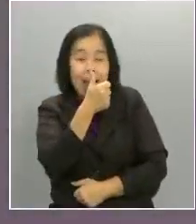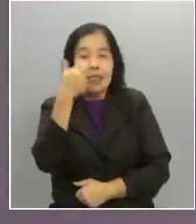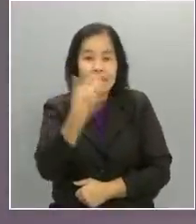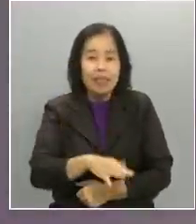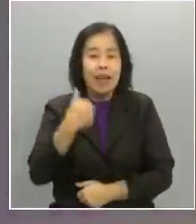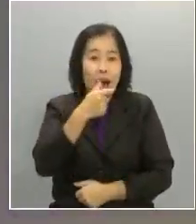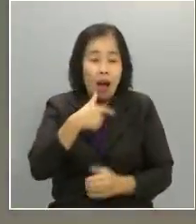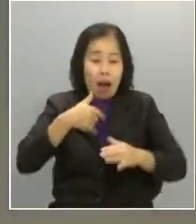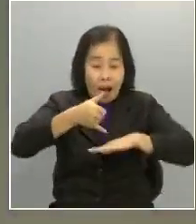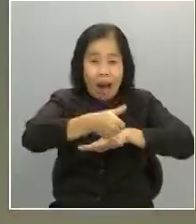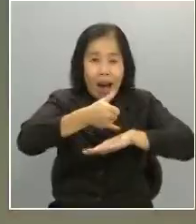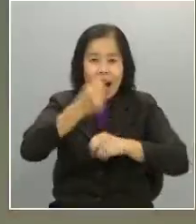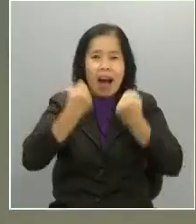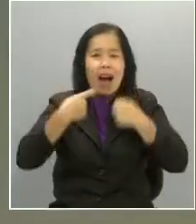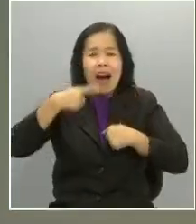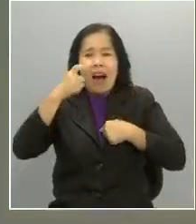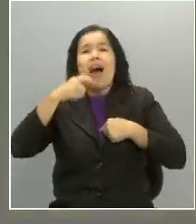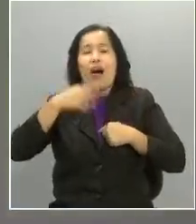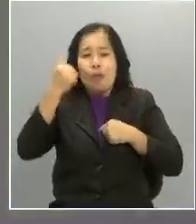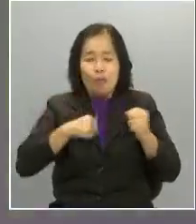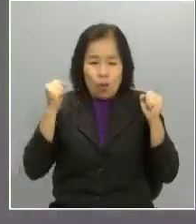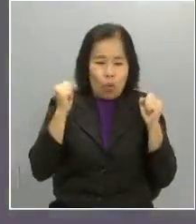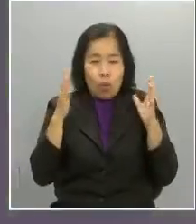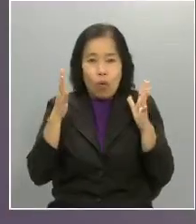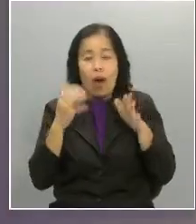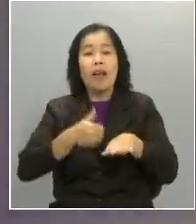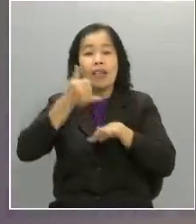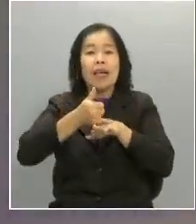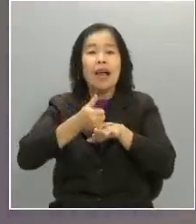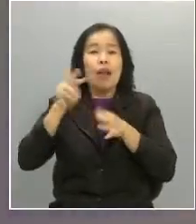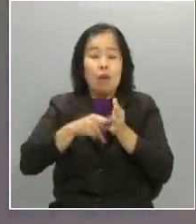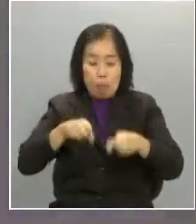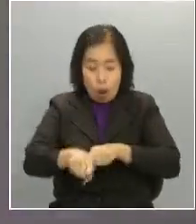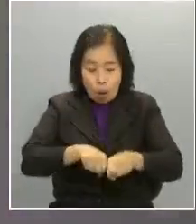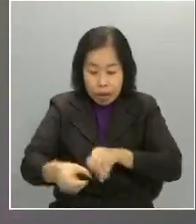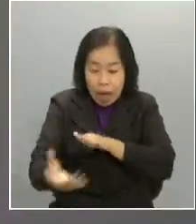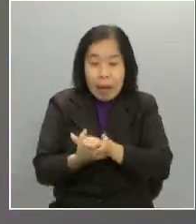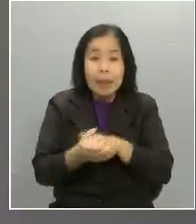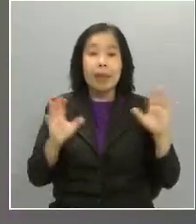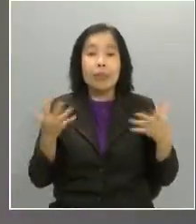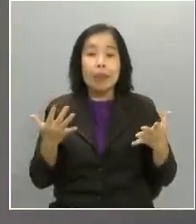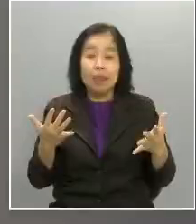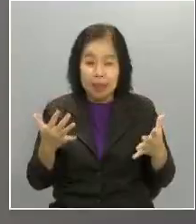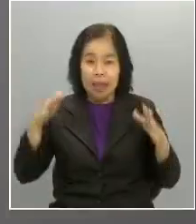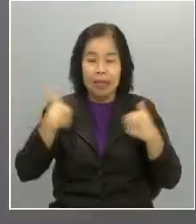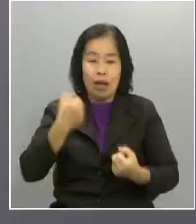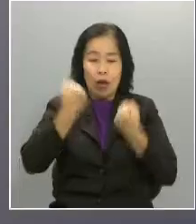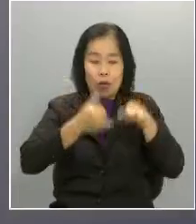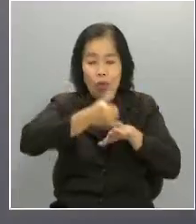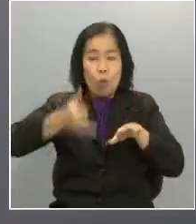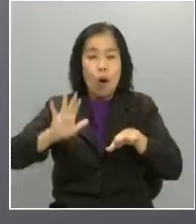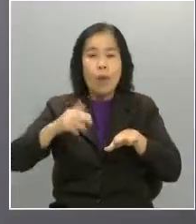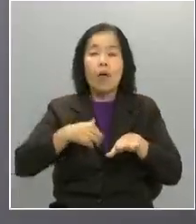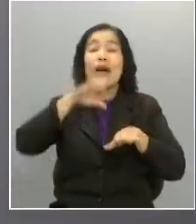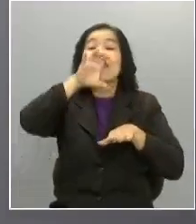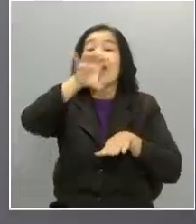ซ์ไม่กล้าลงไปนะครับเพราะว่าตอนนั้นก็ไม่รู้จะเอายังไงตัวเองก็ไม่ได้ใส่รองเท้ารองเท้าก็ไม่ใช่พื้นยางไม่กล้าลงไปก็เลยร้องตะโกนข